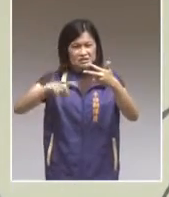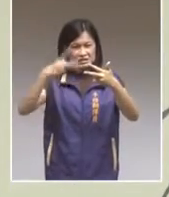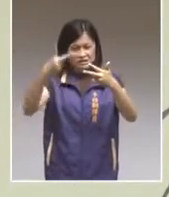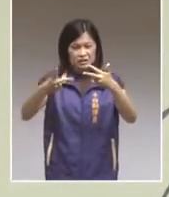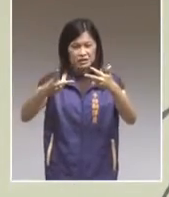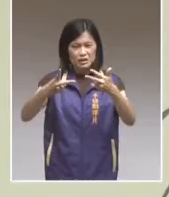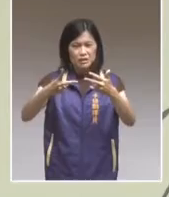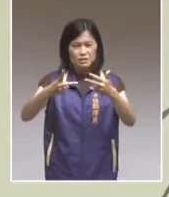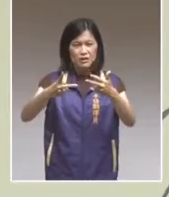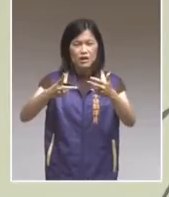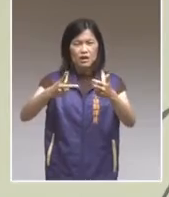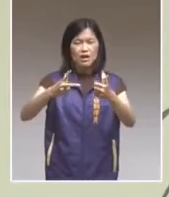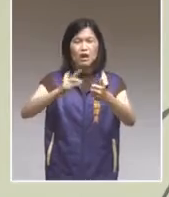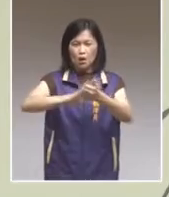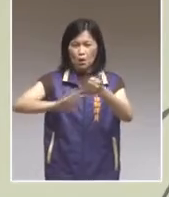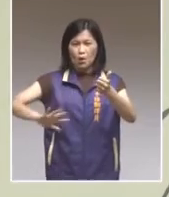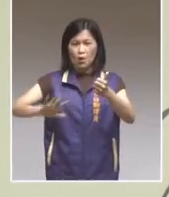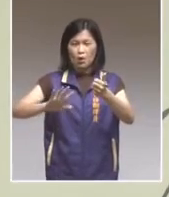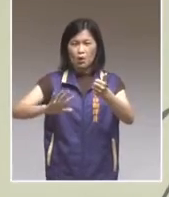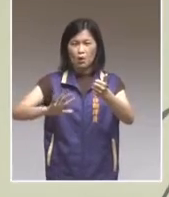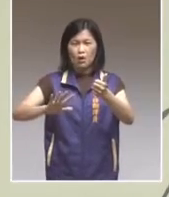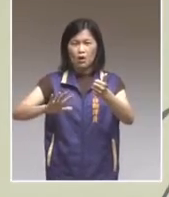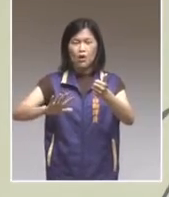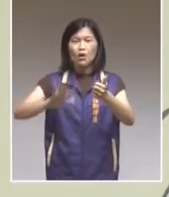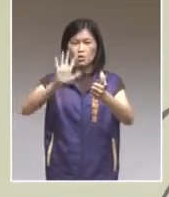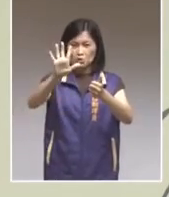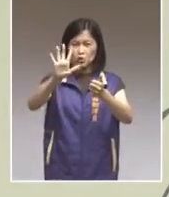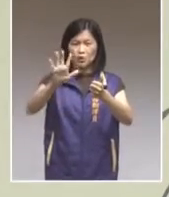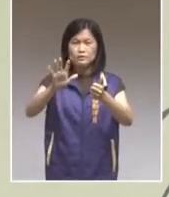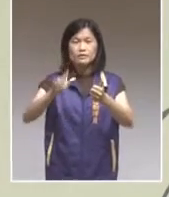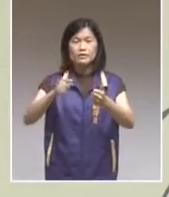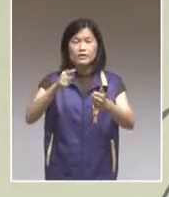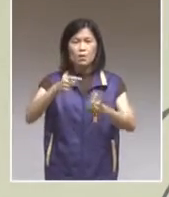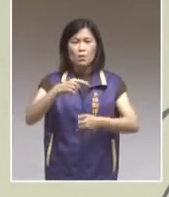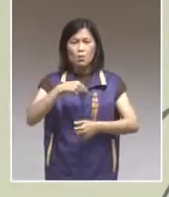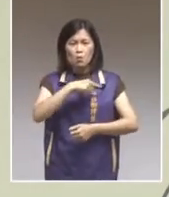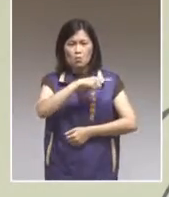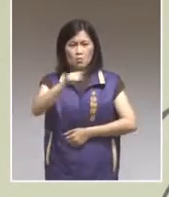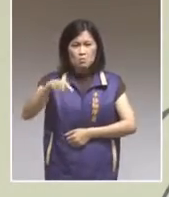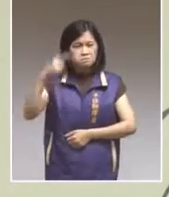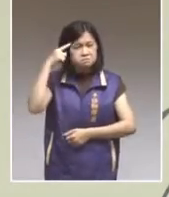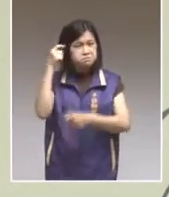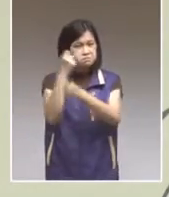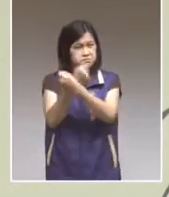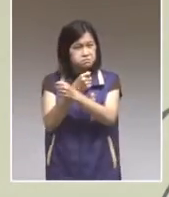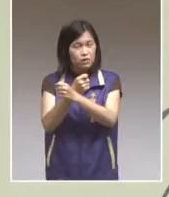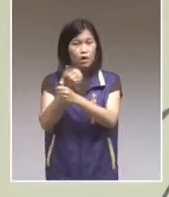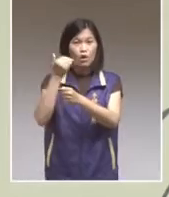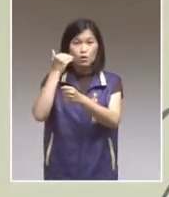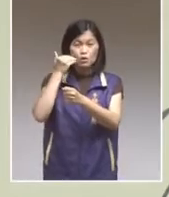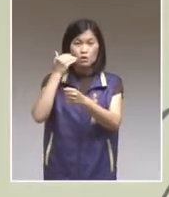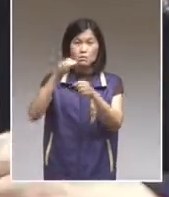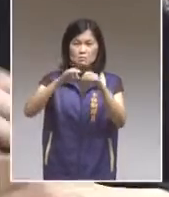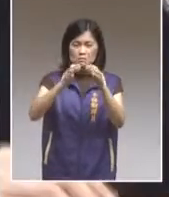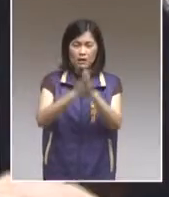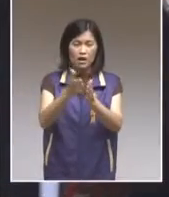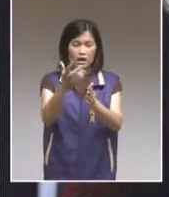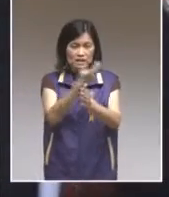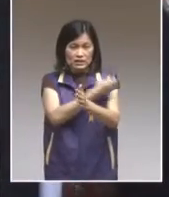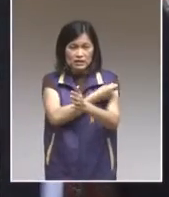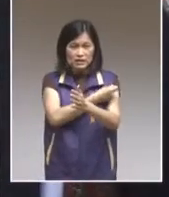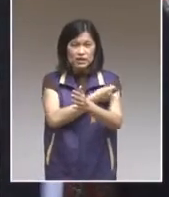以在这样子的一个考量下，其实我们接着马上要施打